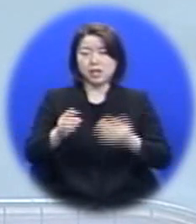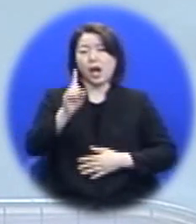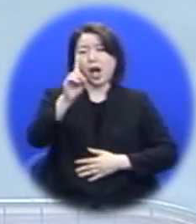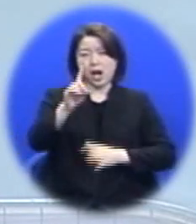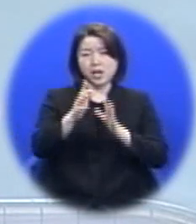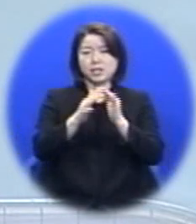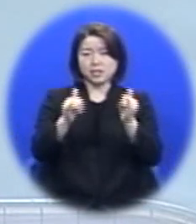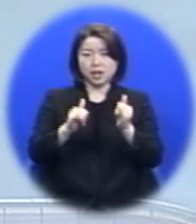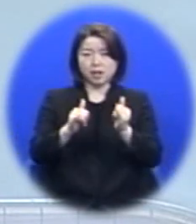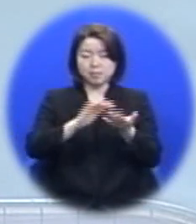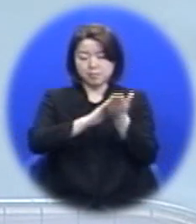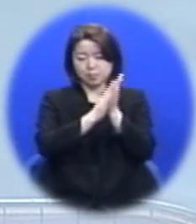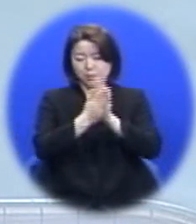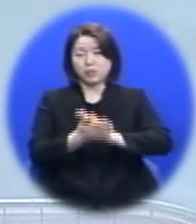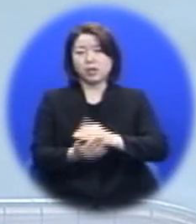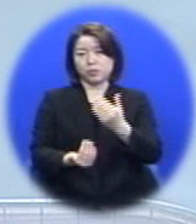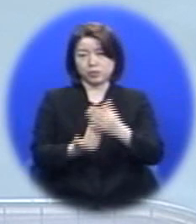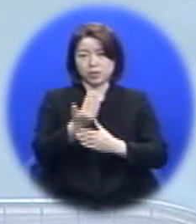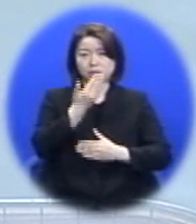사람이 변화로 일어난.